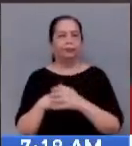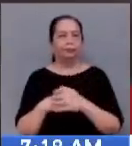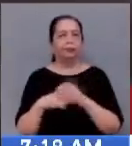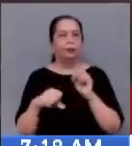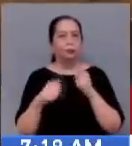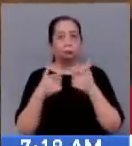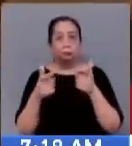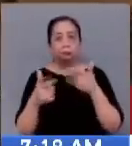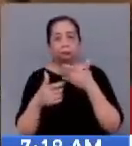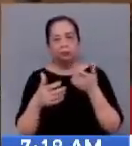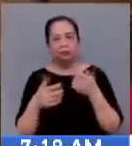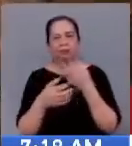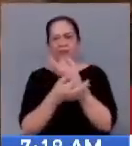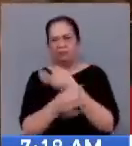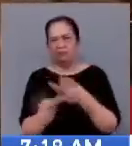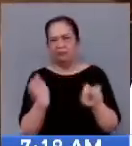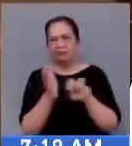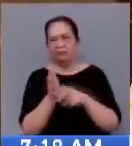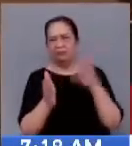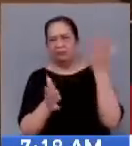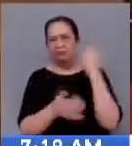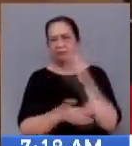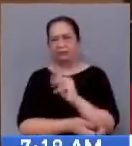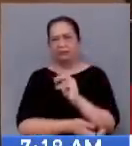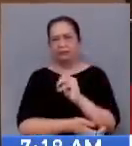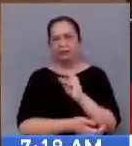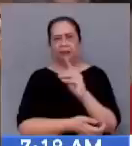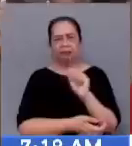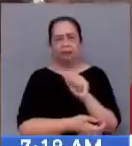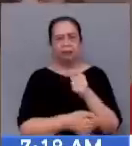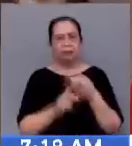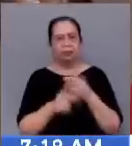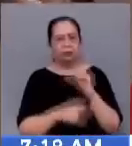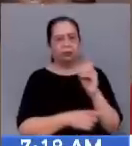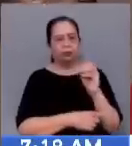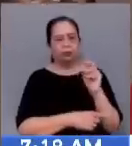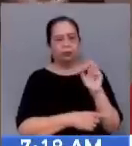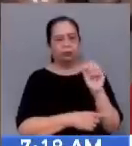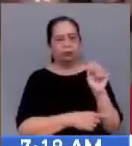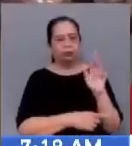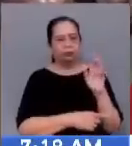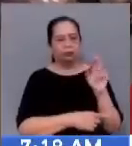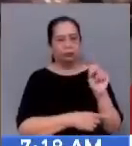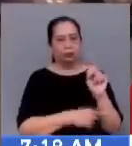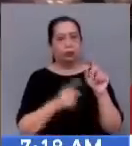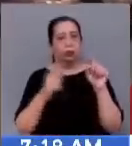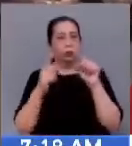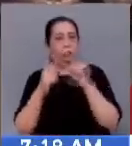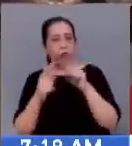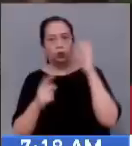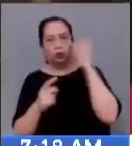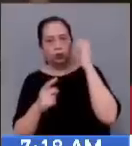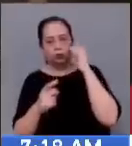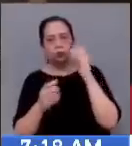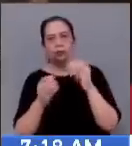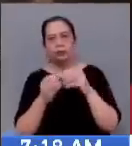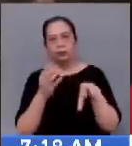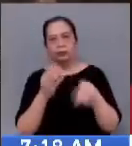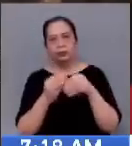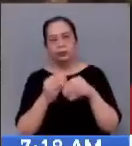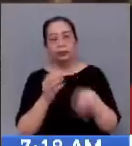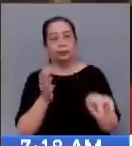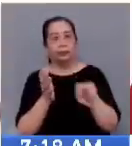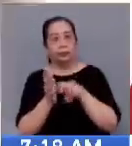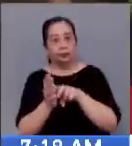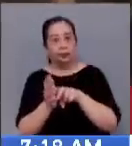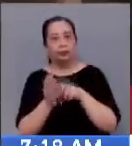ang libreng sakay ng MMDA mula Doña Carmen hanggang Cubao, Quezon City. Bukod sa karagdagang masasakyan, nakatipid